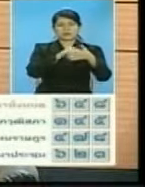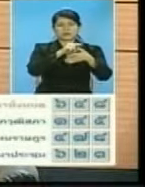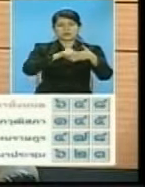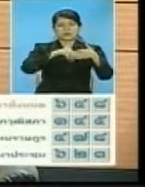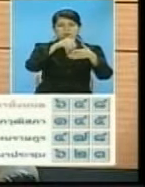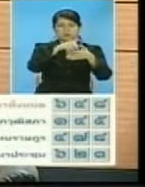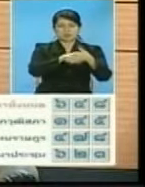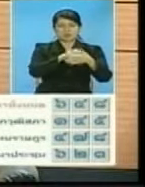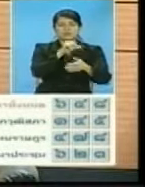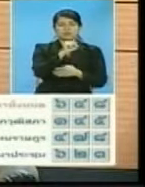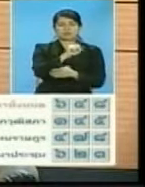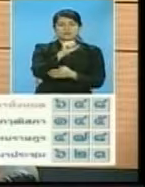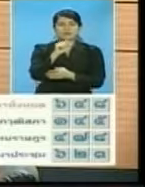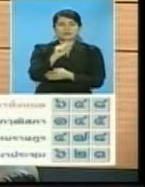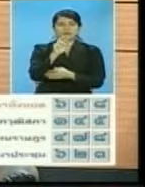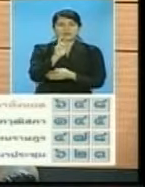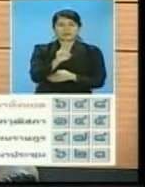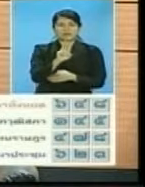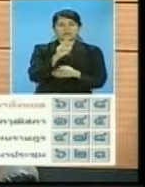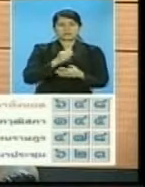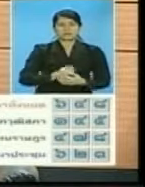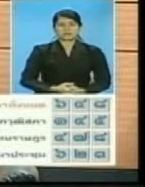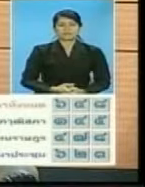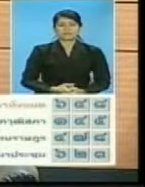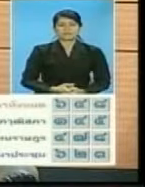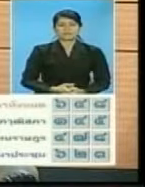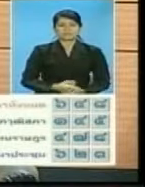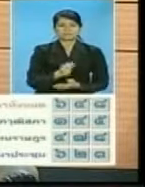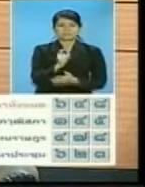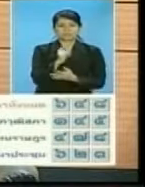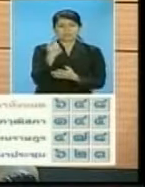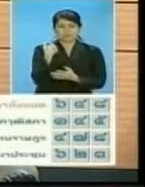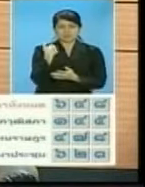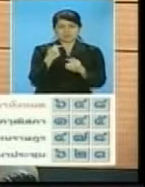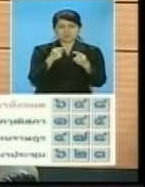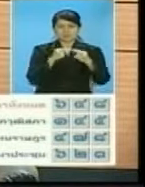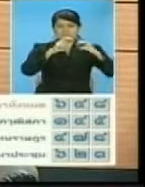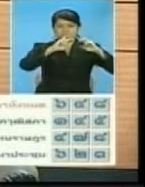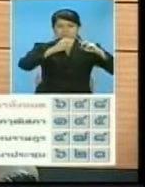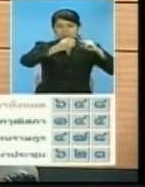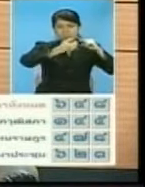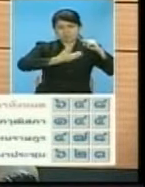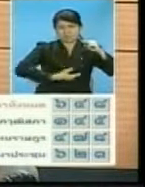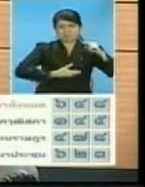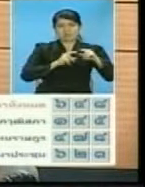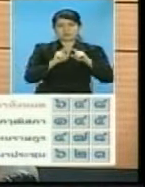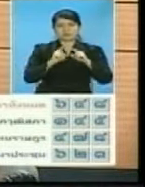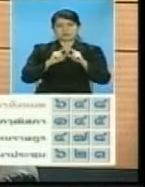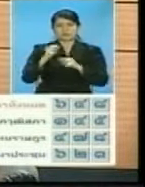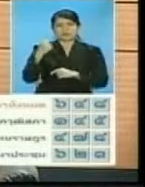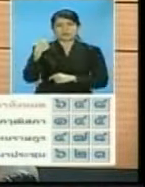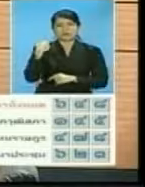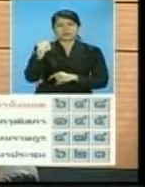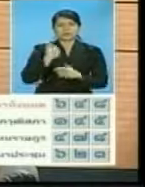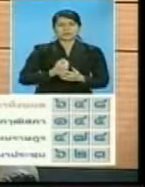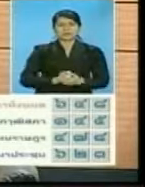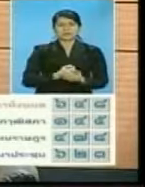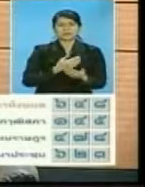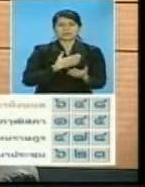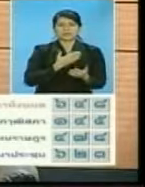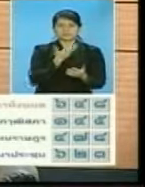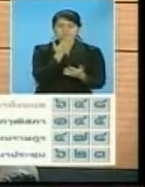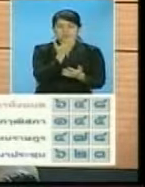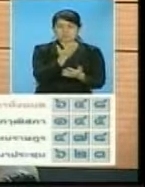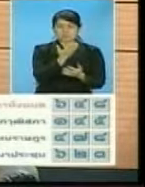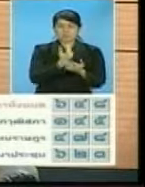มาชิกสภาร่างรัฐธรรมนูญซึ่งมีอยู่หลายประเด็นผมขออนุญาตที่